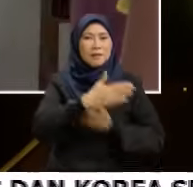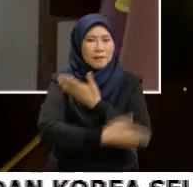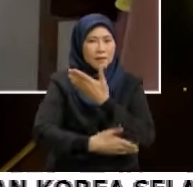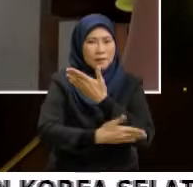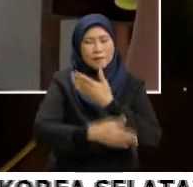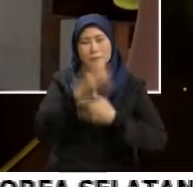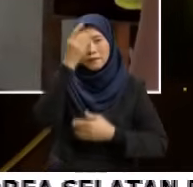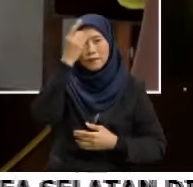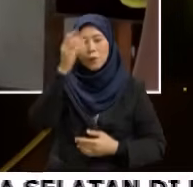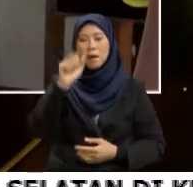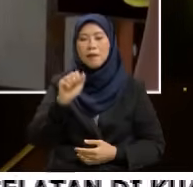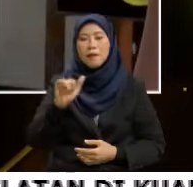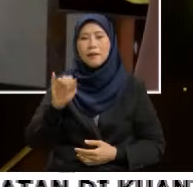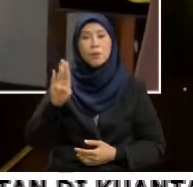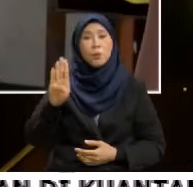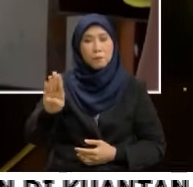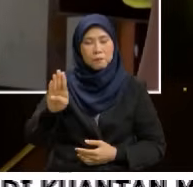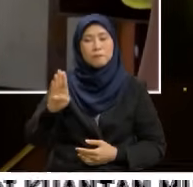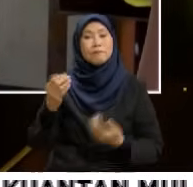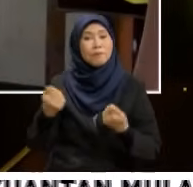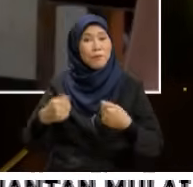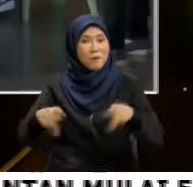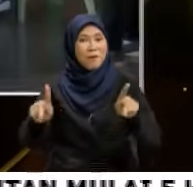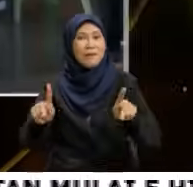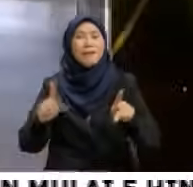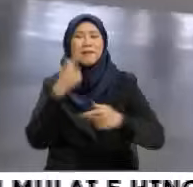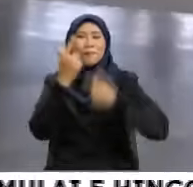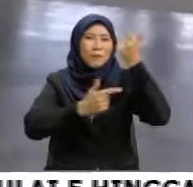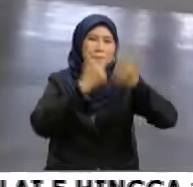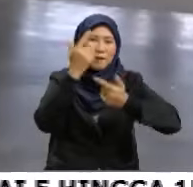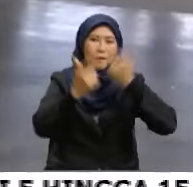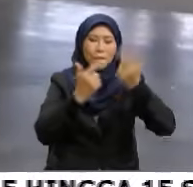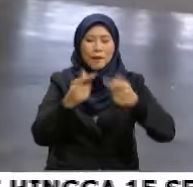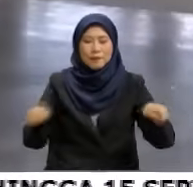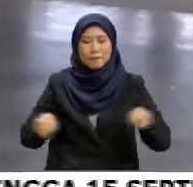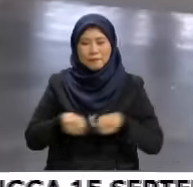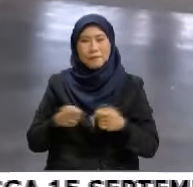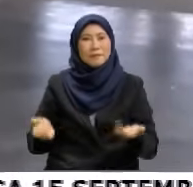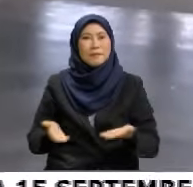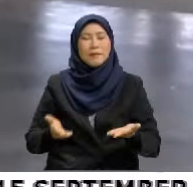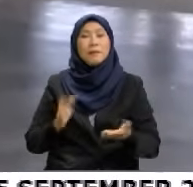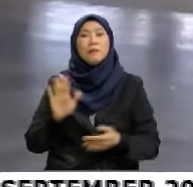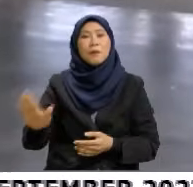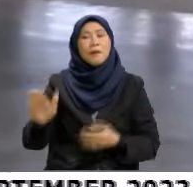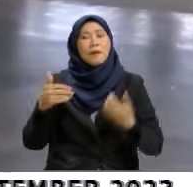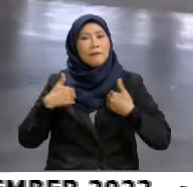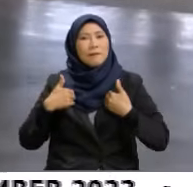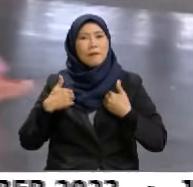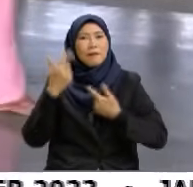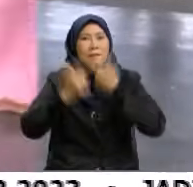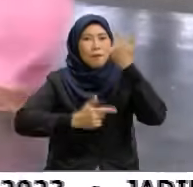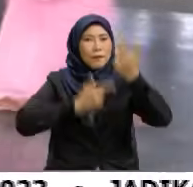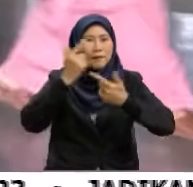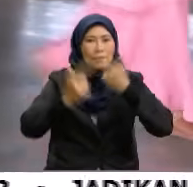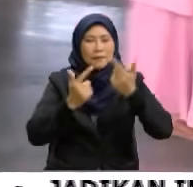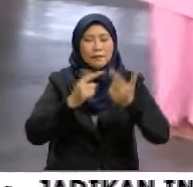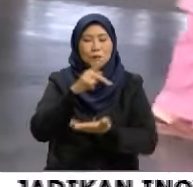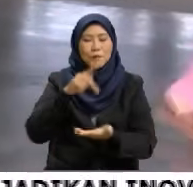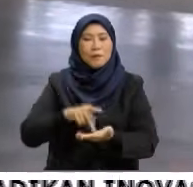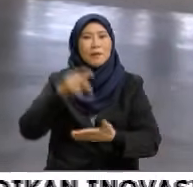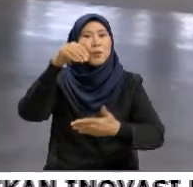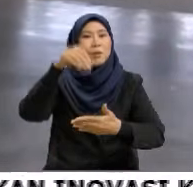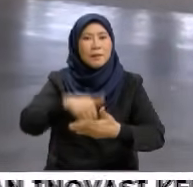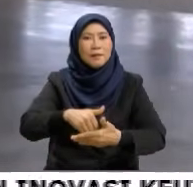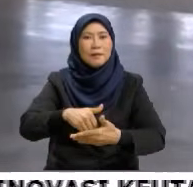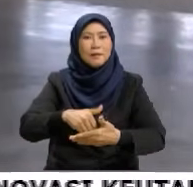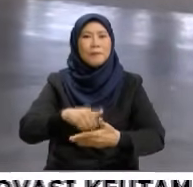Datuk Sri Ayub Khan Maidin PC berkesempatan melawat pusat mengundi ini selepas beliau mengadakan lawatan di pusat